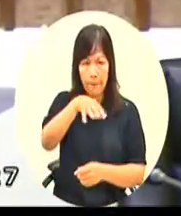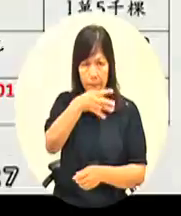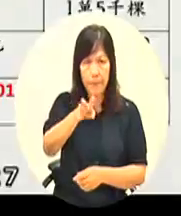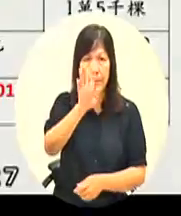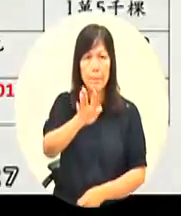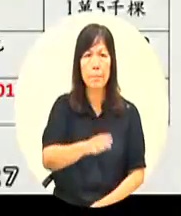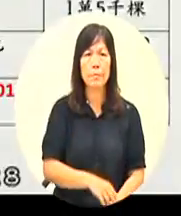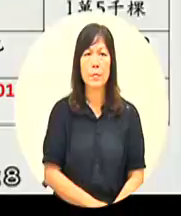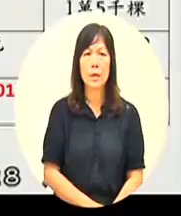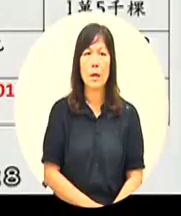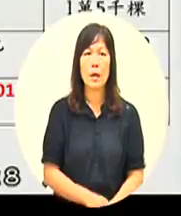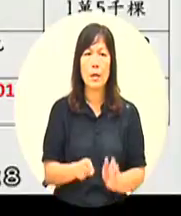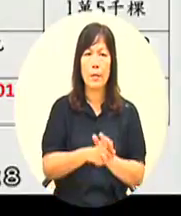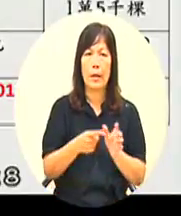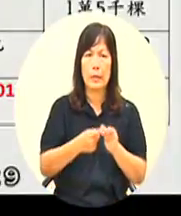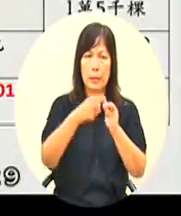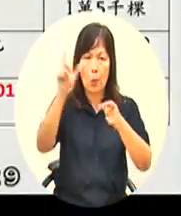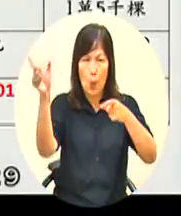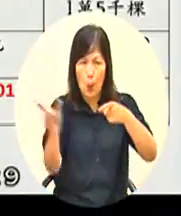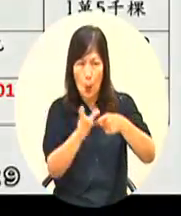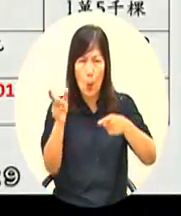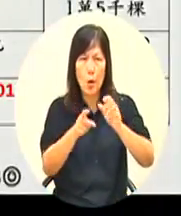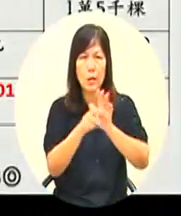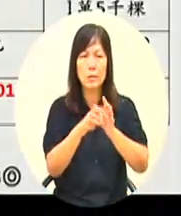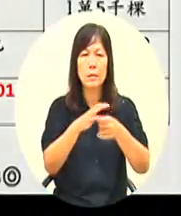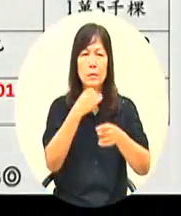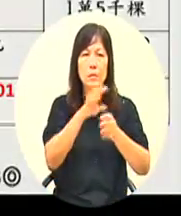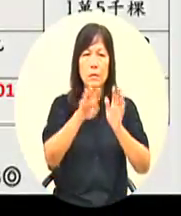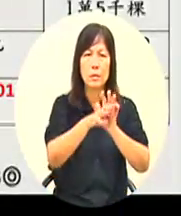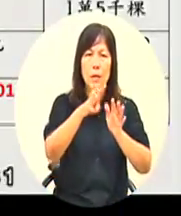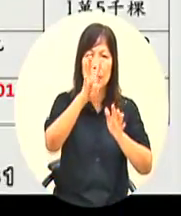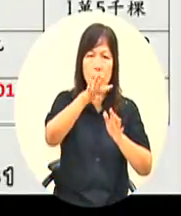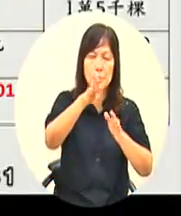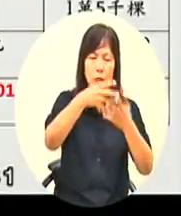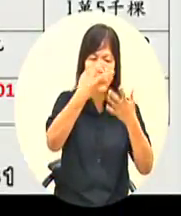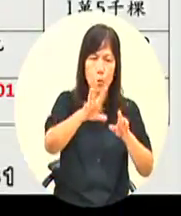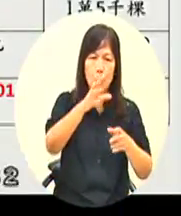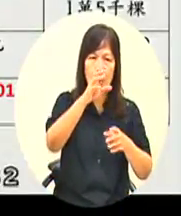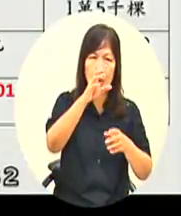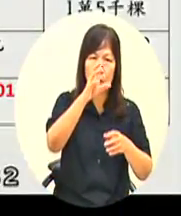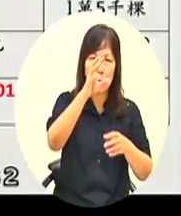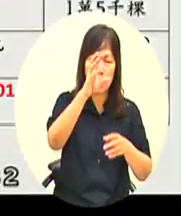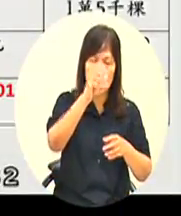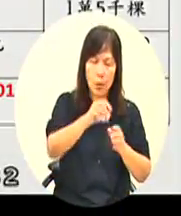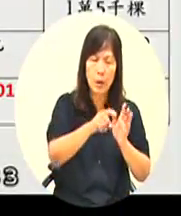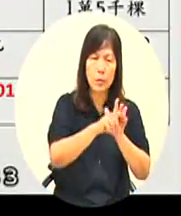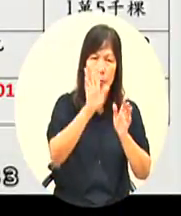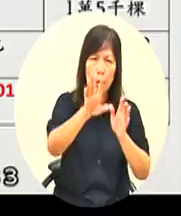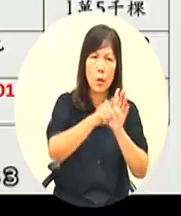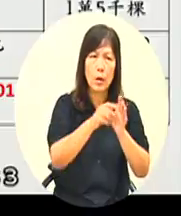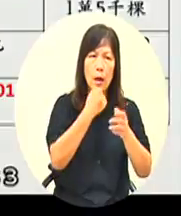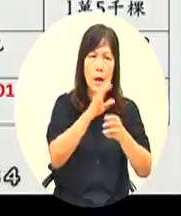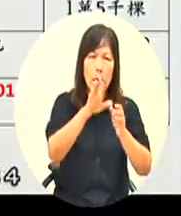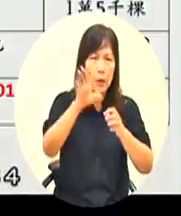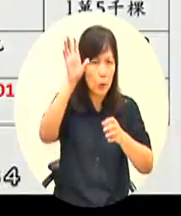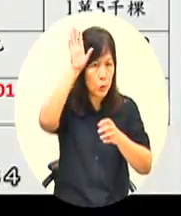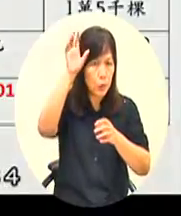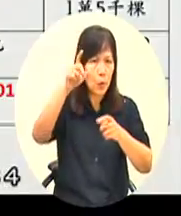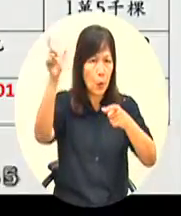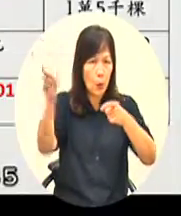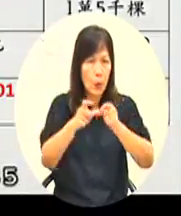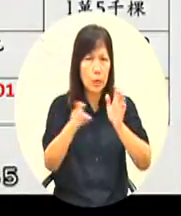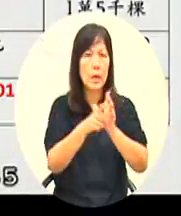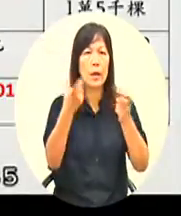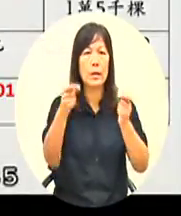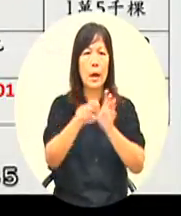我们那个莫兰蒂台风哦，就已经受灾4000多万哦。你看苏迪勒也有216万，然后尼伯